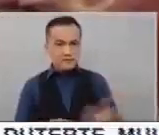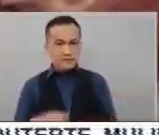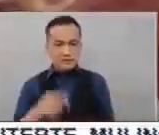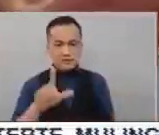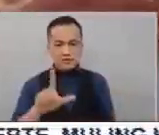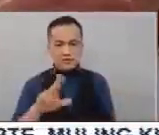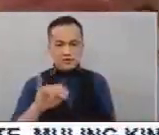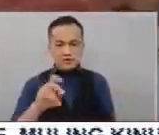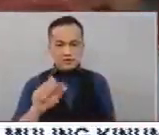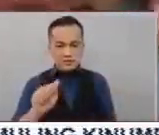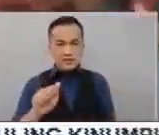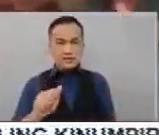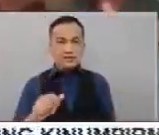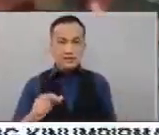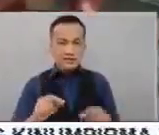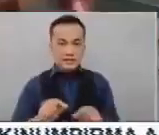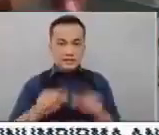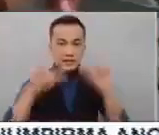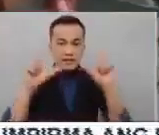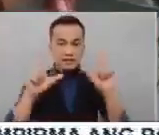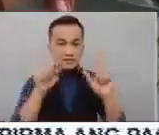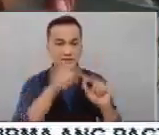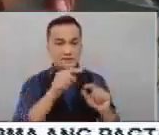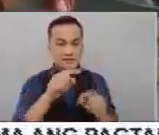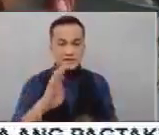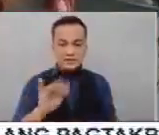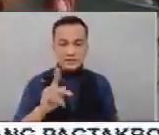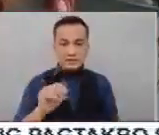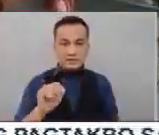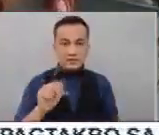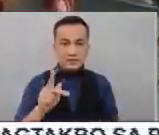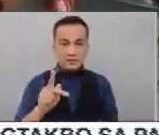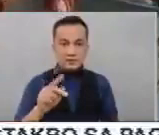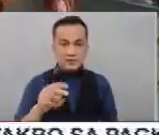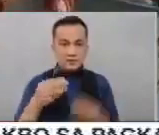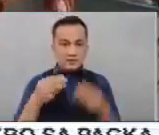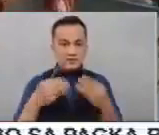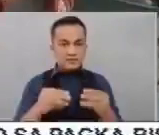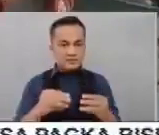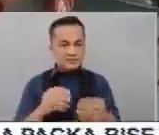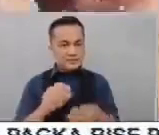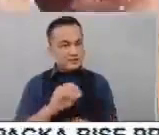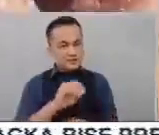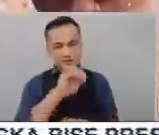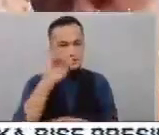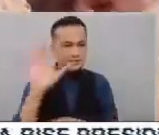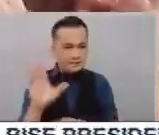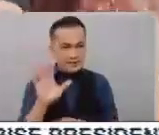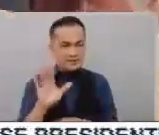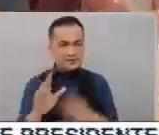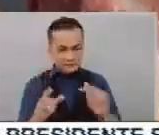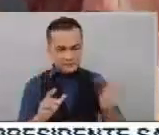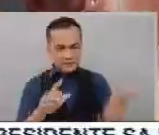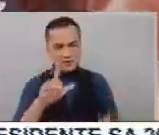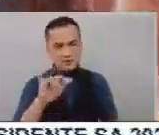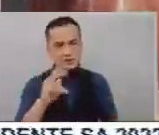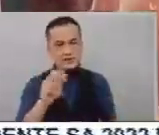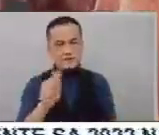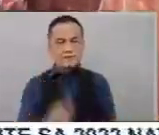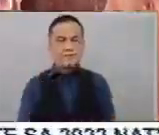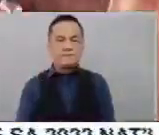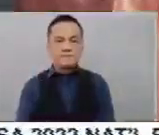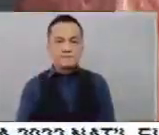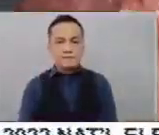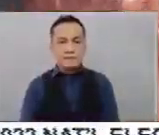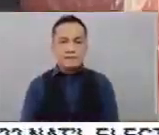450 pesos per kilo. Bumaba yan ng 30 pesos. Ang baka naman na may buto, 340 to 380